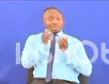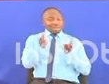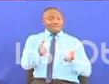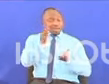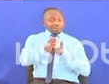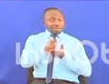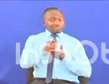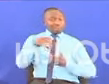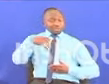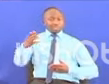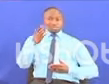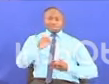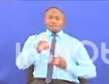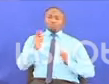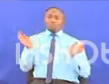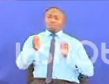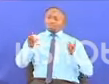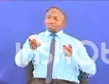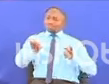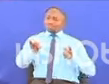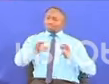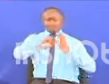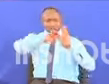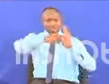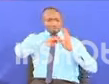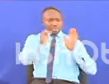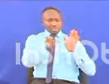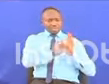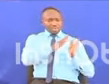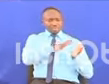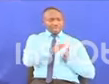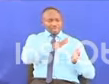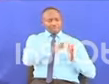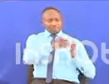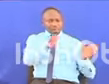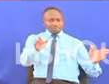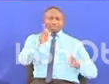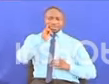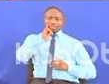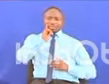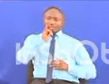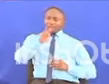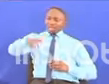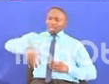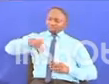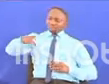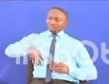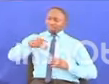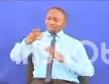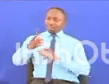Waziri mnataka nako mkinge kifua? Kanuni na sheria zinaelekeza kila afisa masuhuri